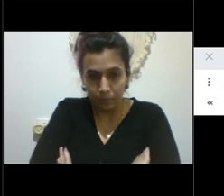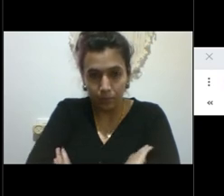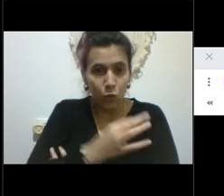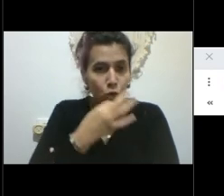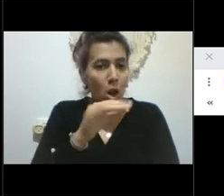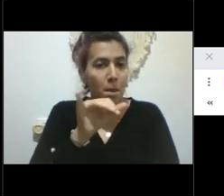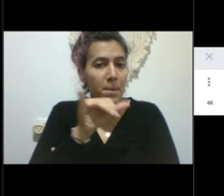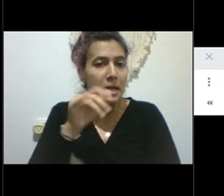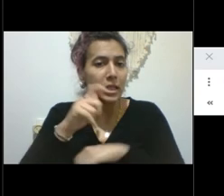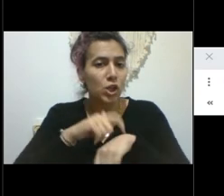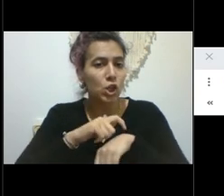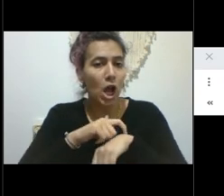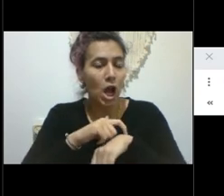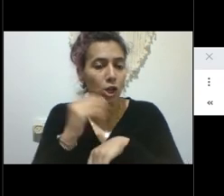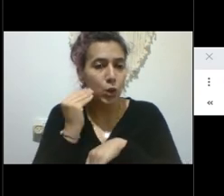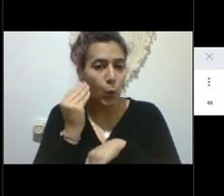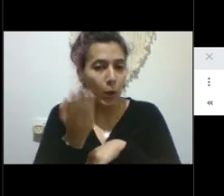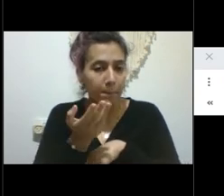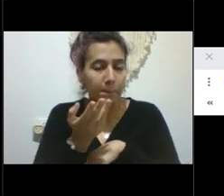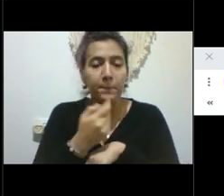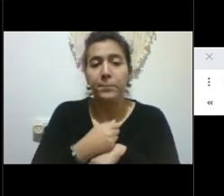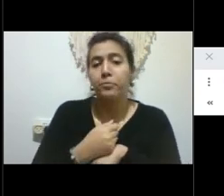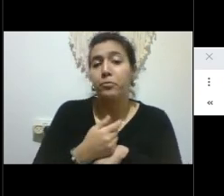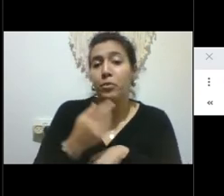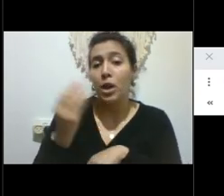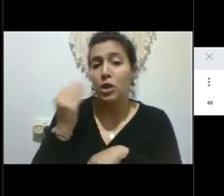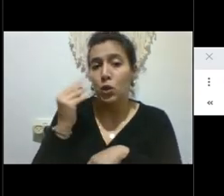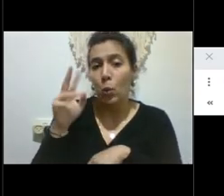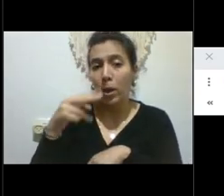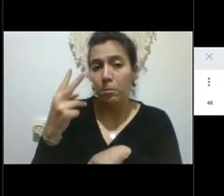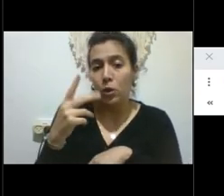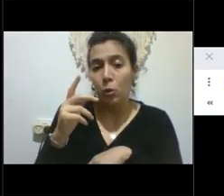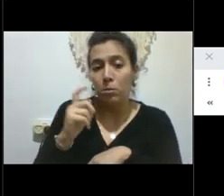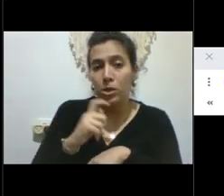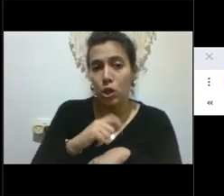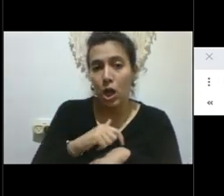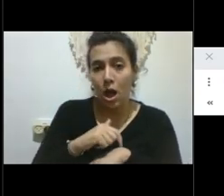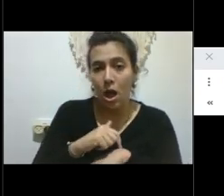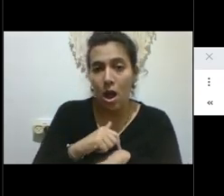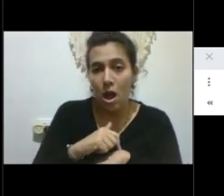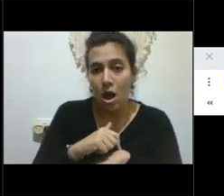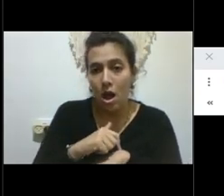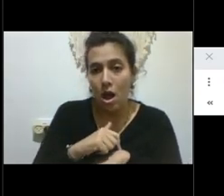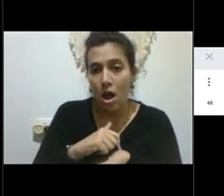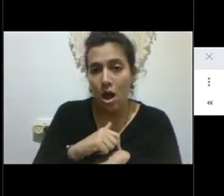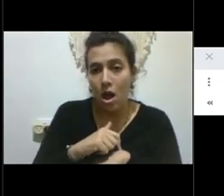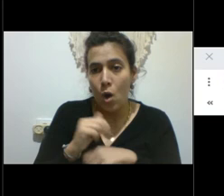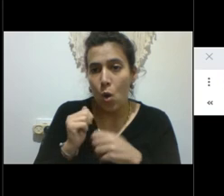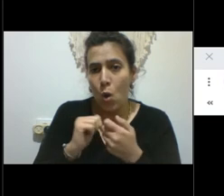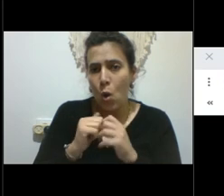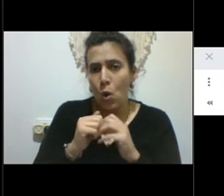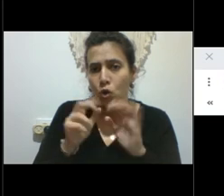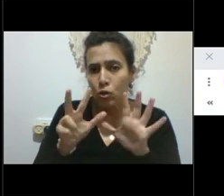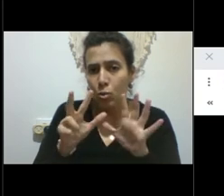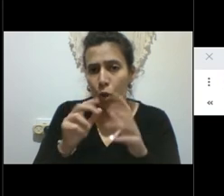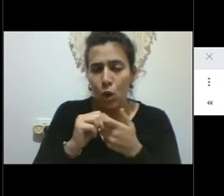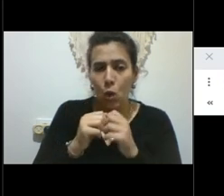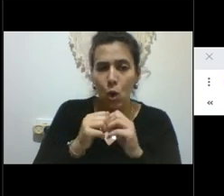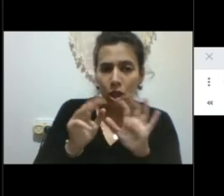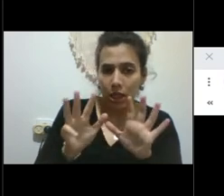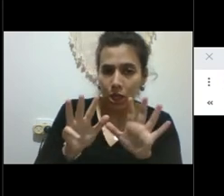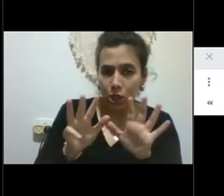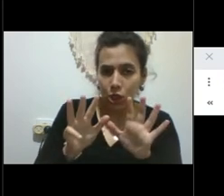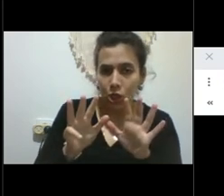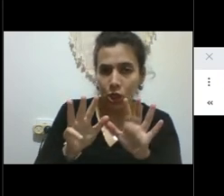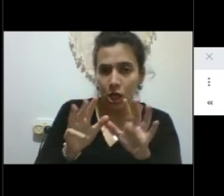השיעורים יהיו בשעה או 8 או 9, אנחנו